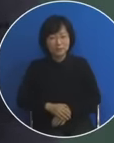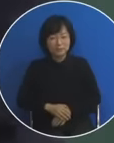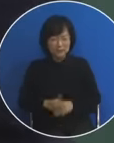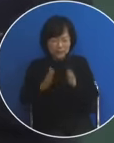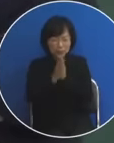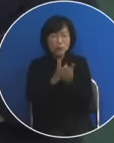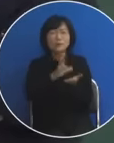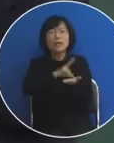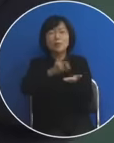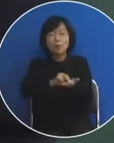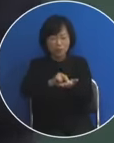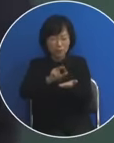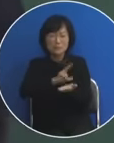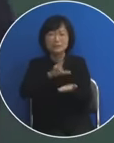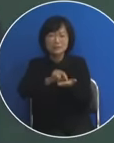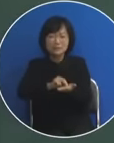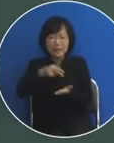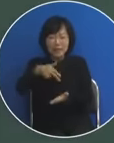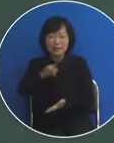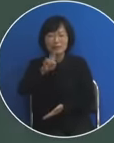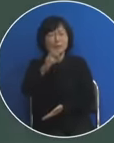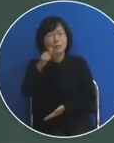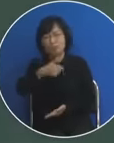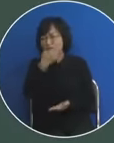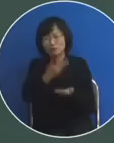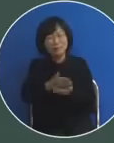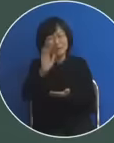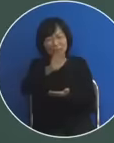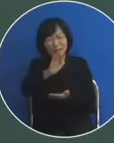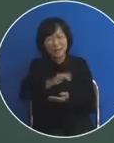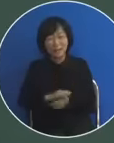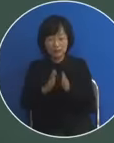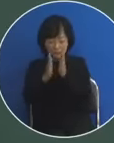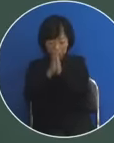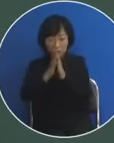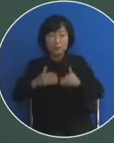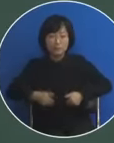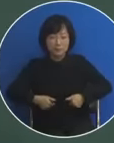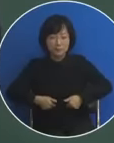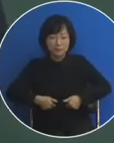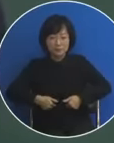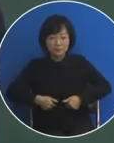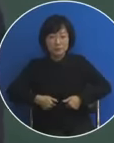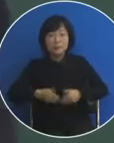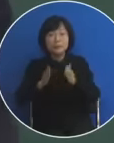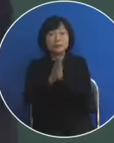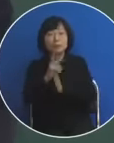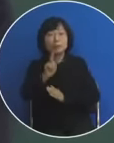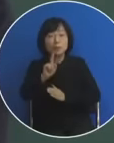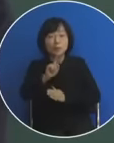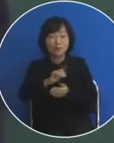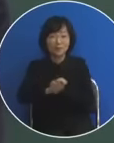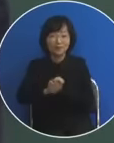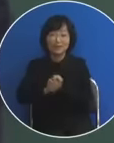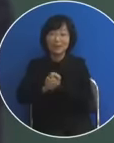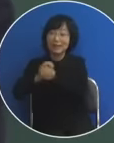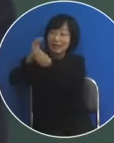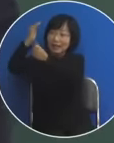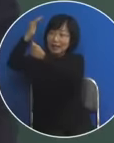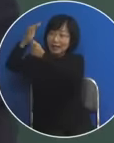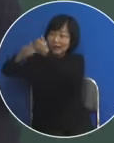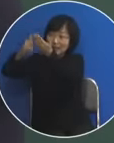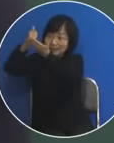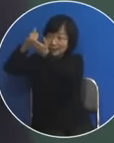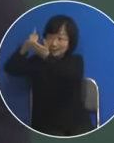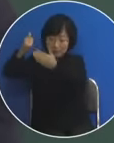기도가 필요한 거예요. It's not prayer topics that we need. We need prayer. 뭔 기도 말입니까? What kind of prayer? 하나님이 나와 함께 하시는 그